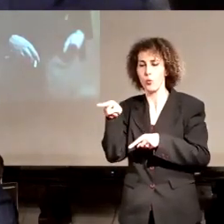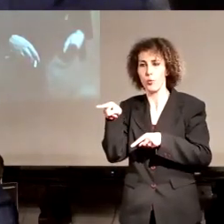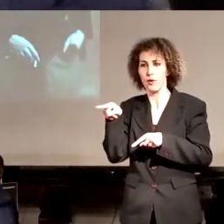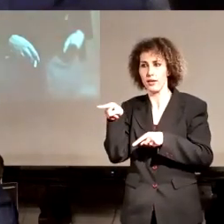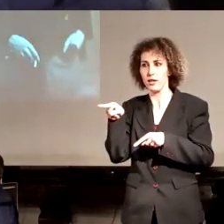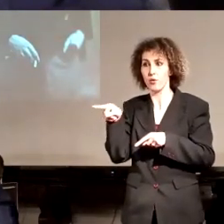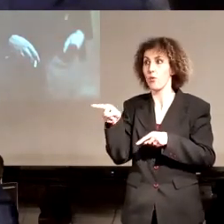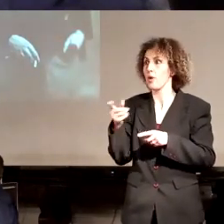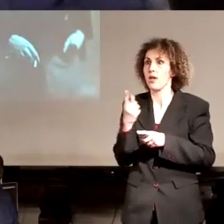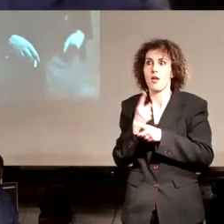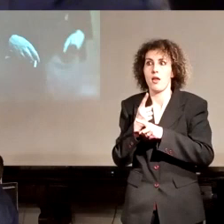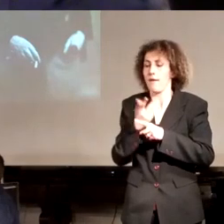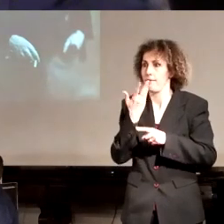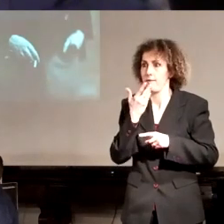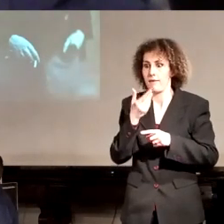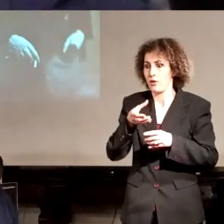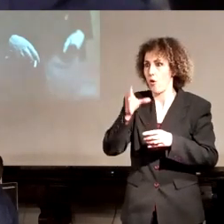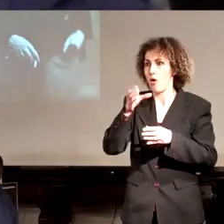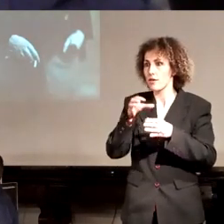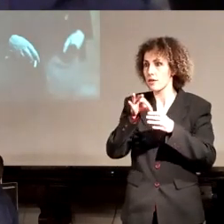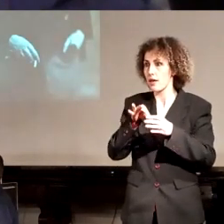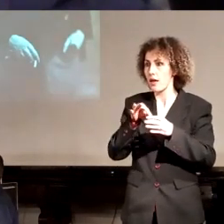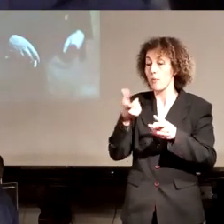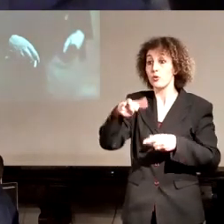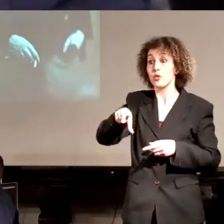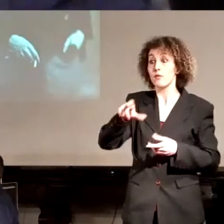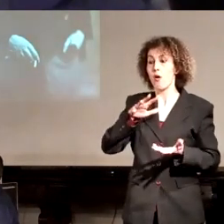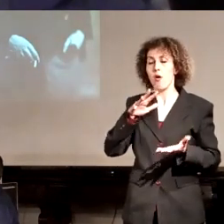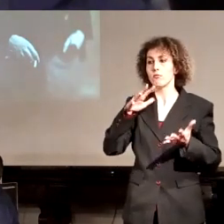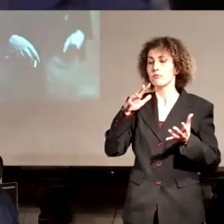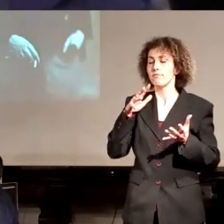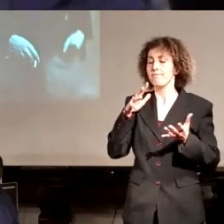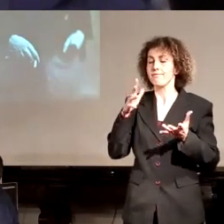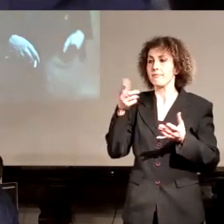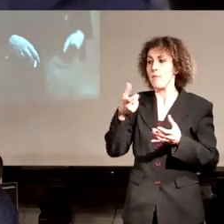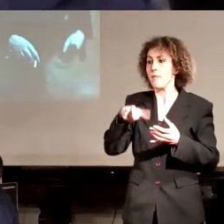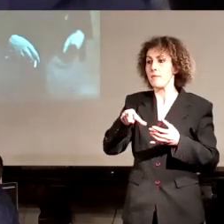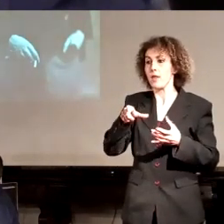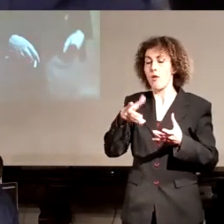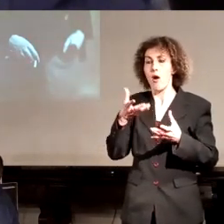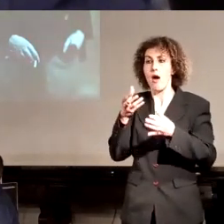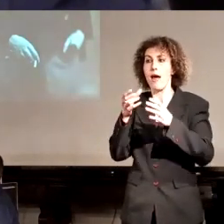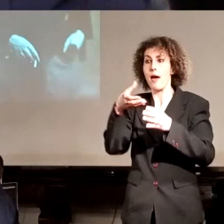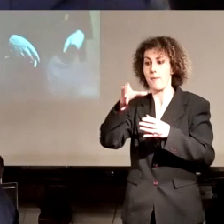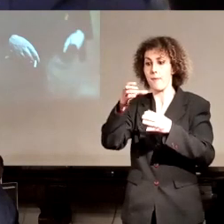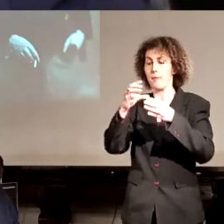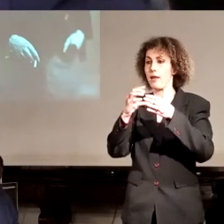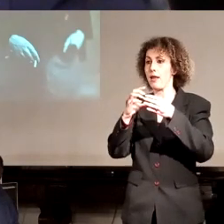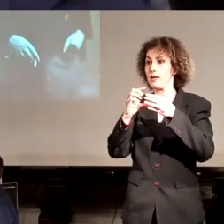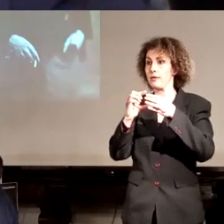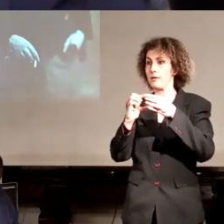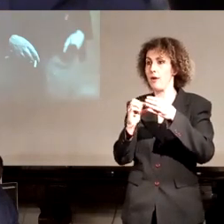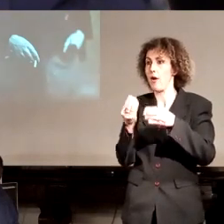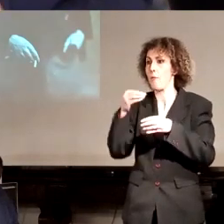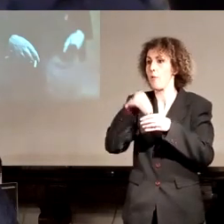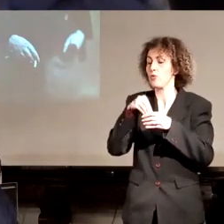perché ormai diventa sempre più breve l'effetto che la pozione droga ha su